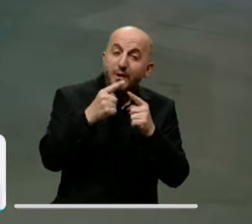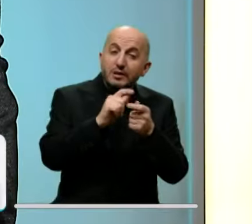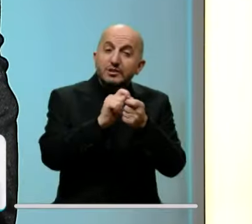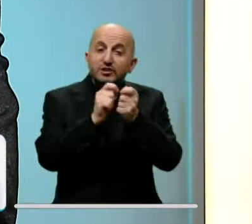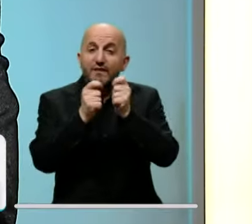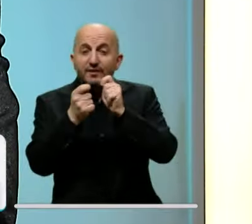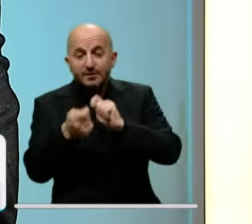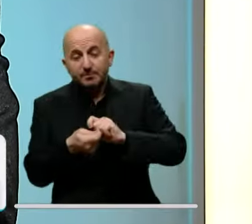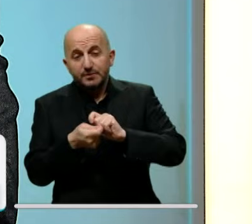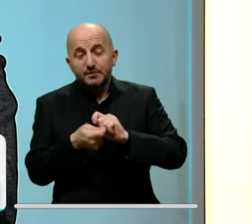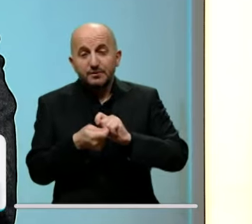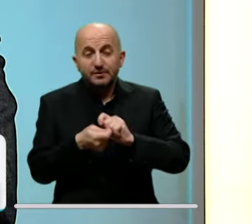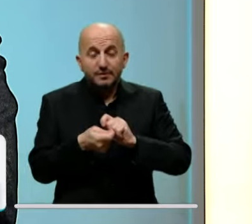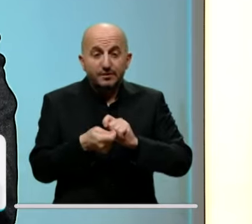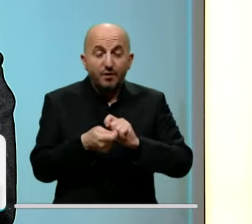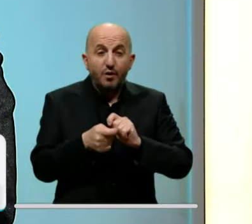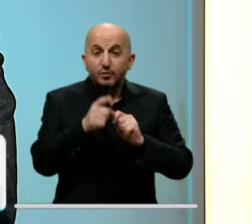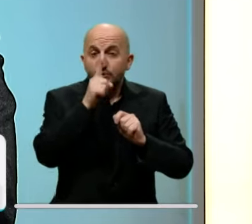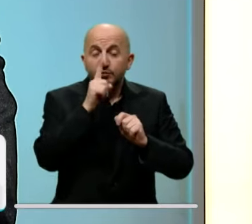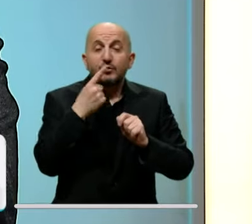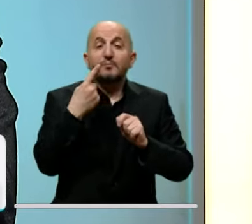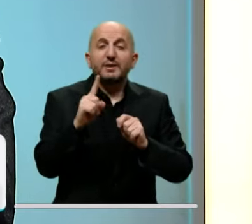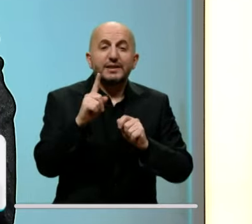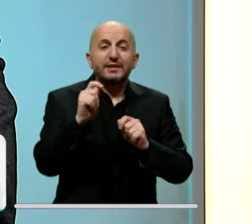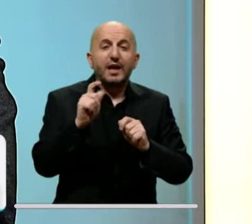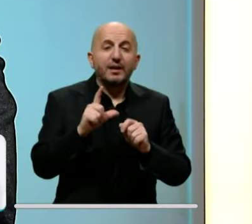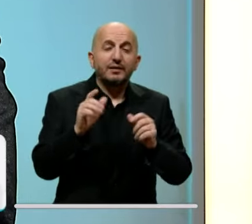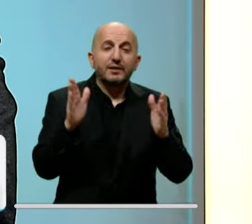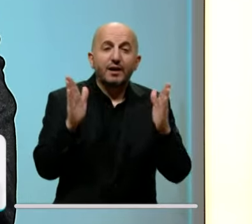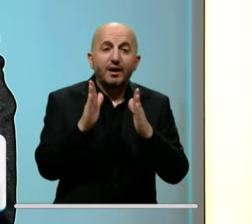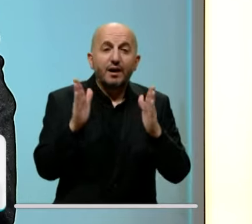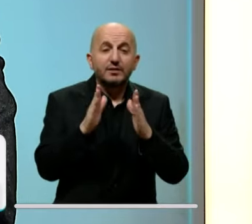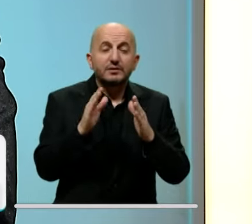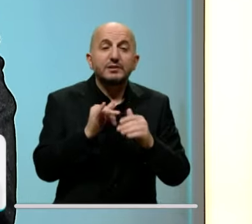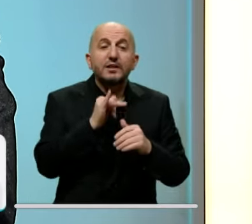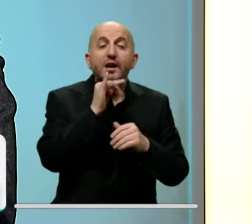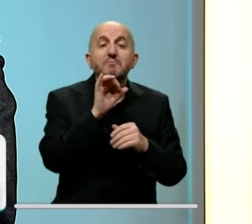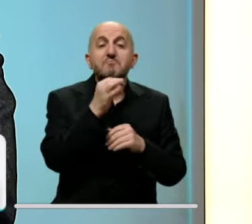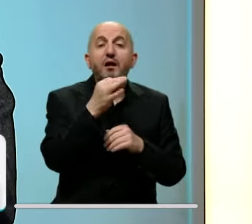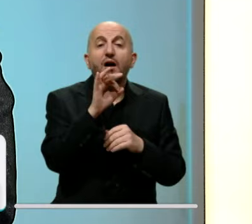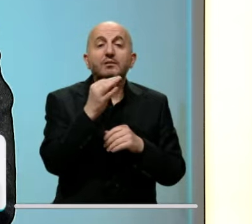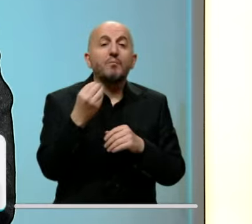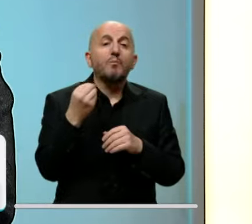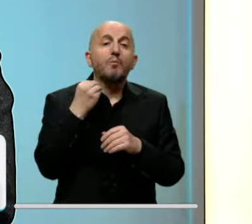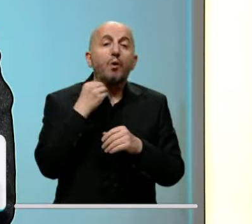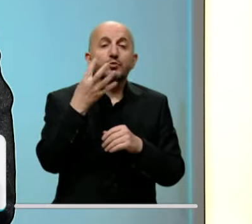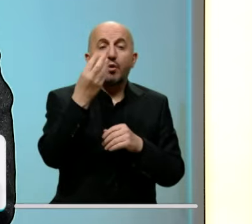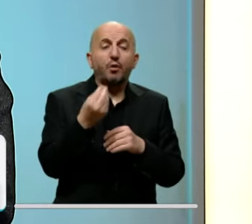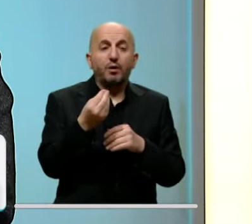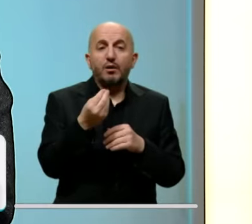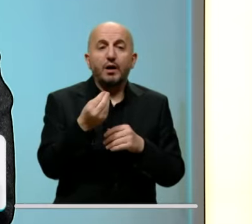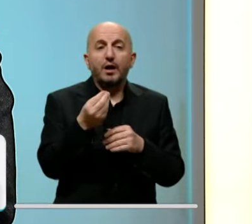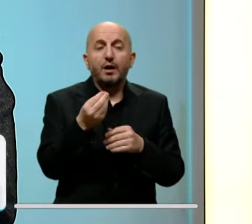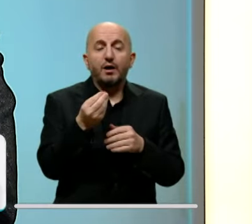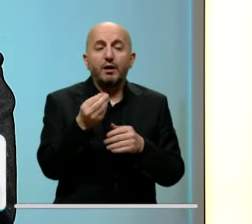çevirip artık o 100.000 liranın karşılığı gram altın borç olarak zimmeti